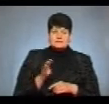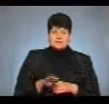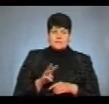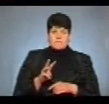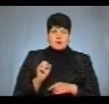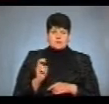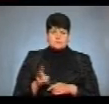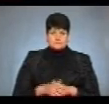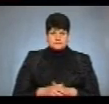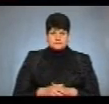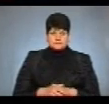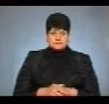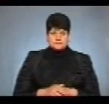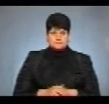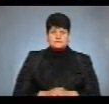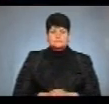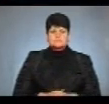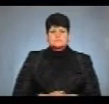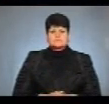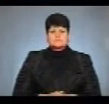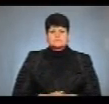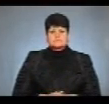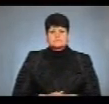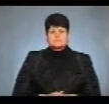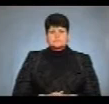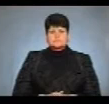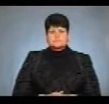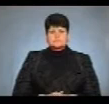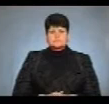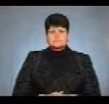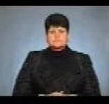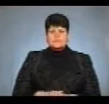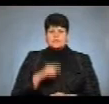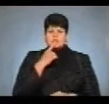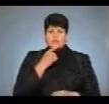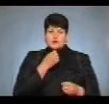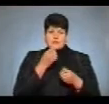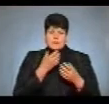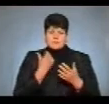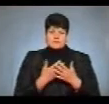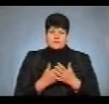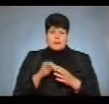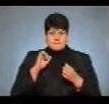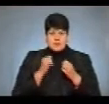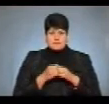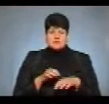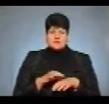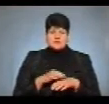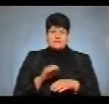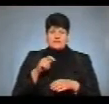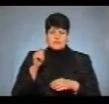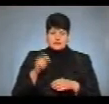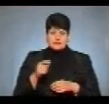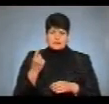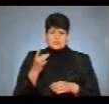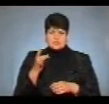маку. Марія Котенко, Юрій Багрій. Новини. Червоний мак як символ пам'яті жертв війни вперше використали